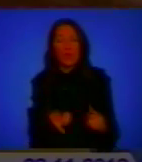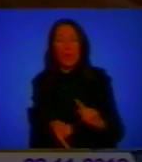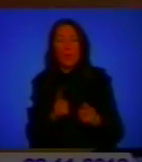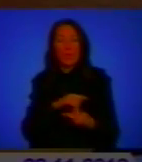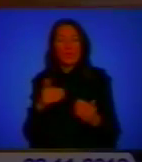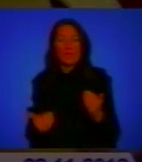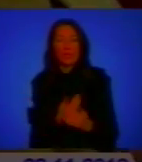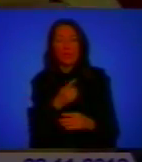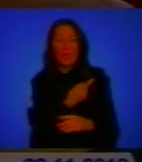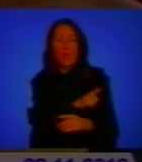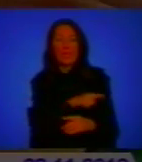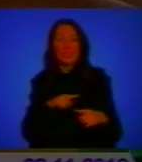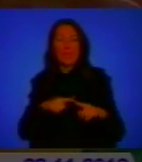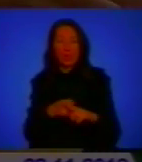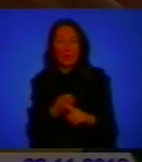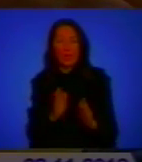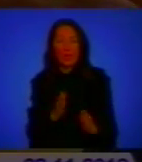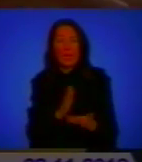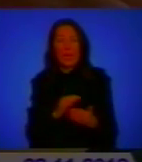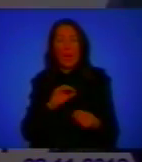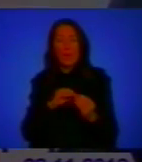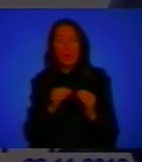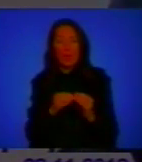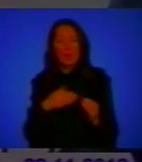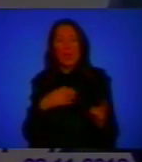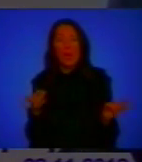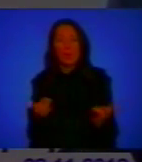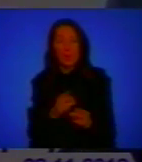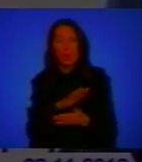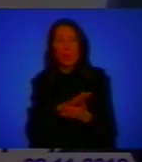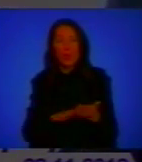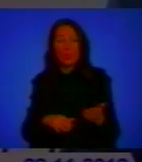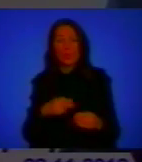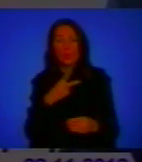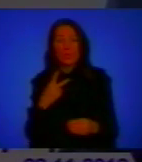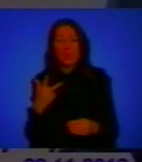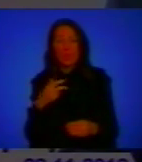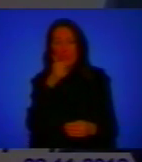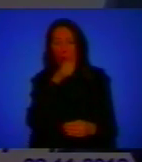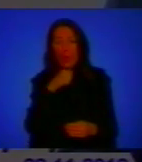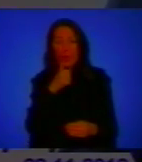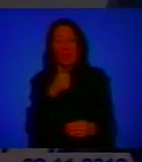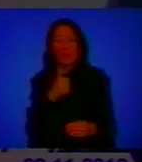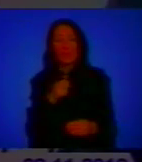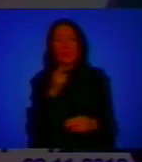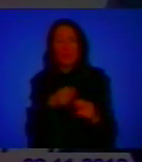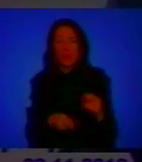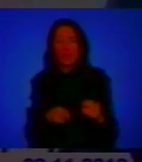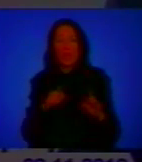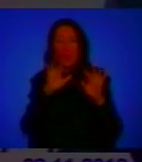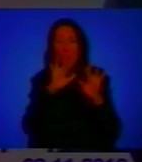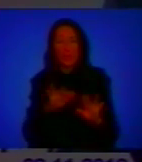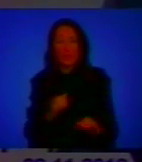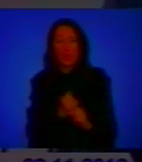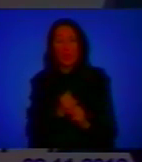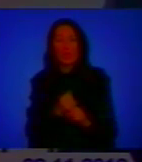медичні технології, хоча є і проблеми. Нам необхідно протягом 12-13 років завершити комп'ютеризацію